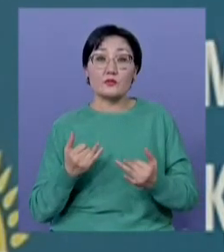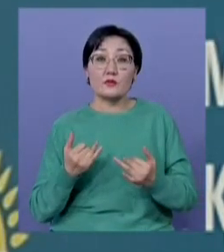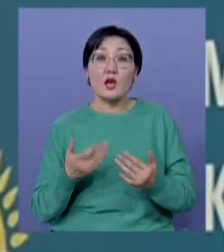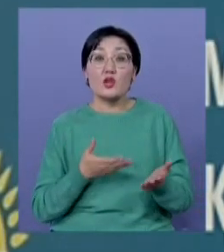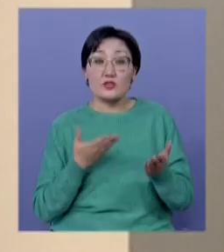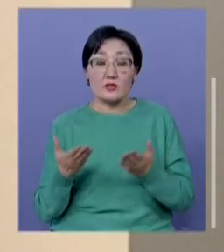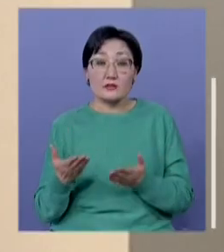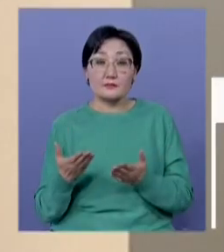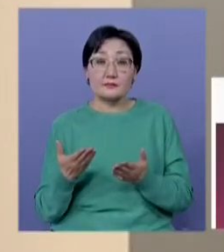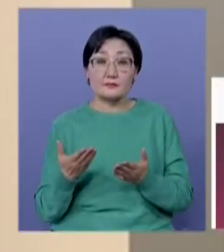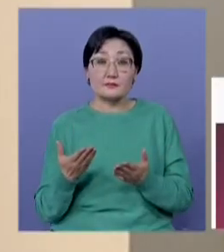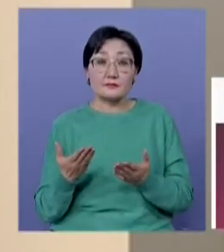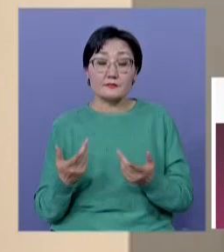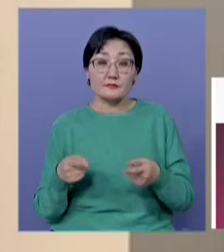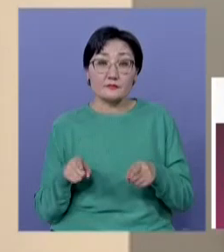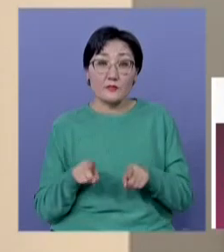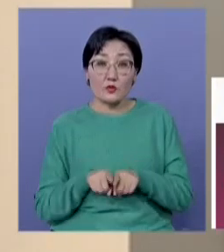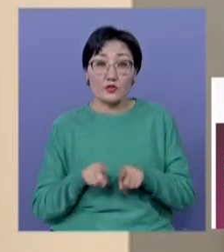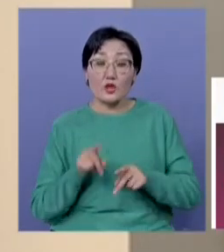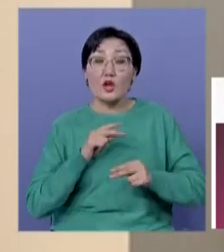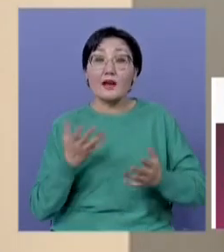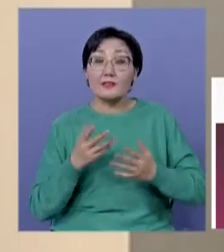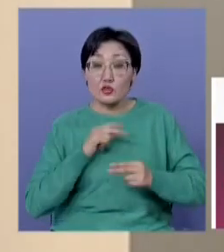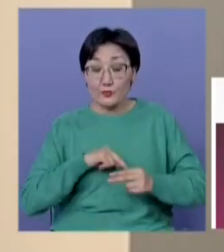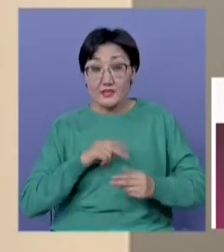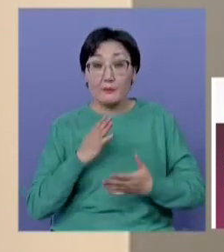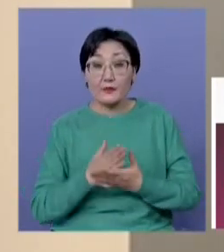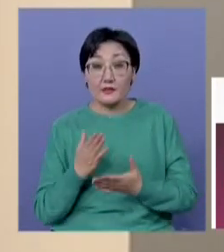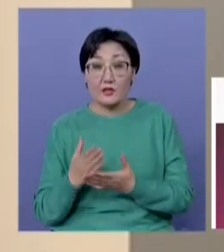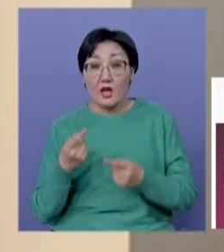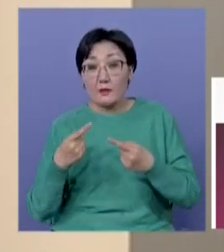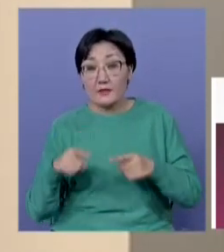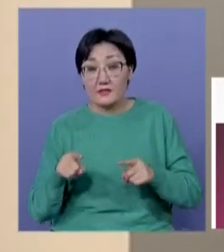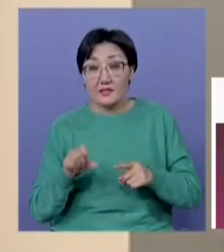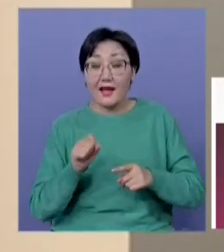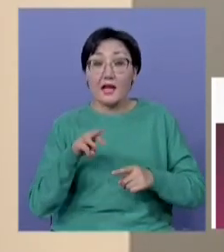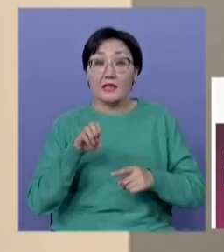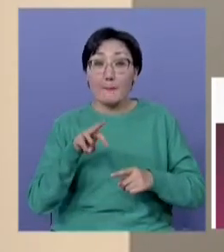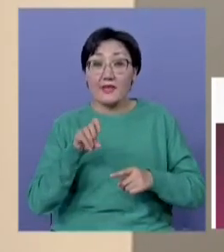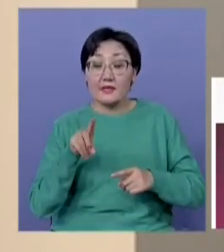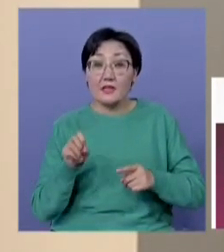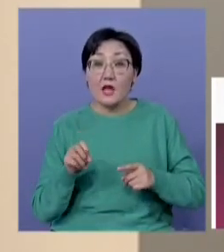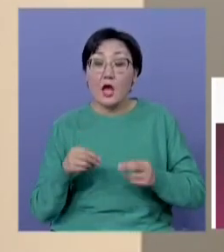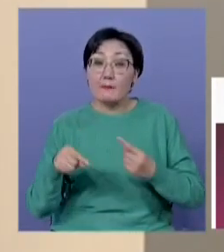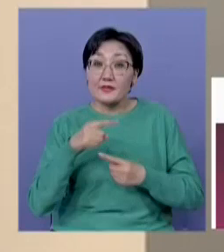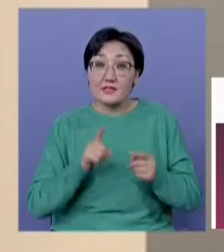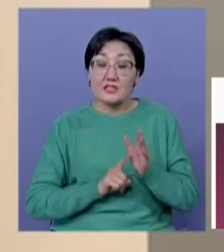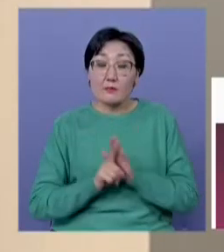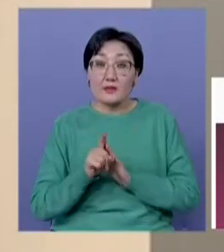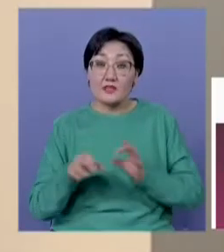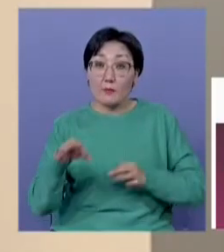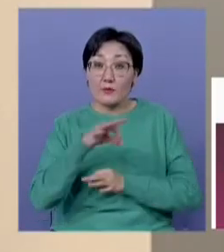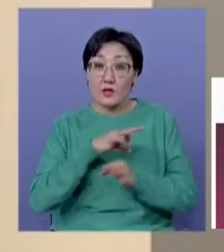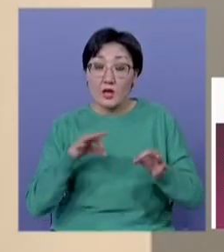шақырып, қандай жұмыстар бар екенін және одан басқа атамекен бизнес бастау деген проекті